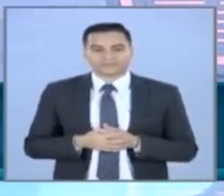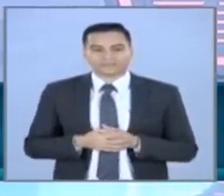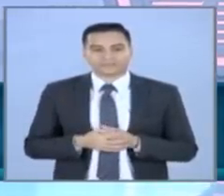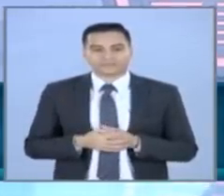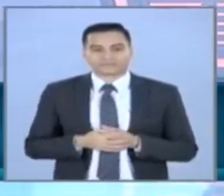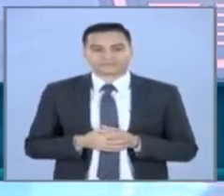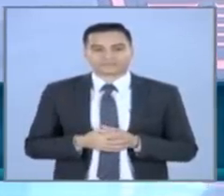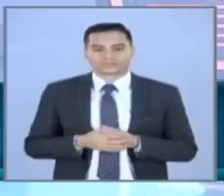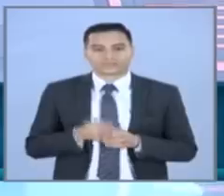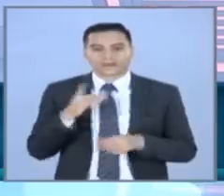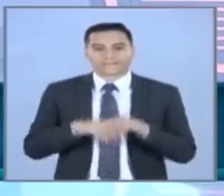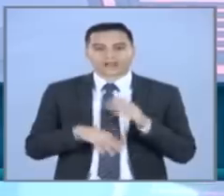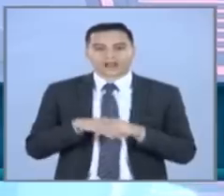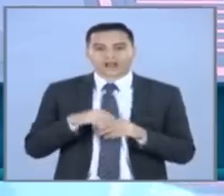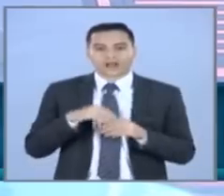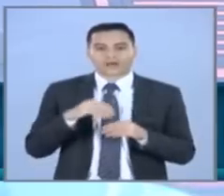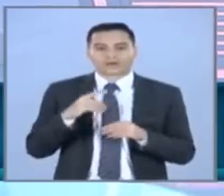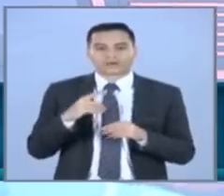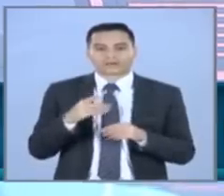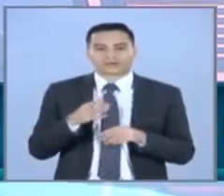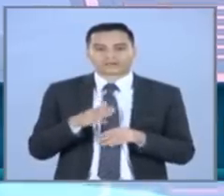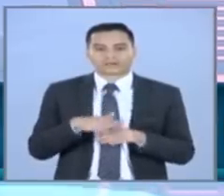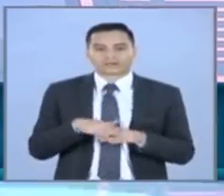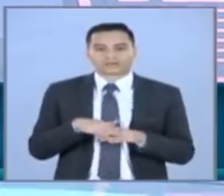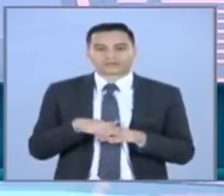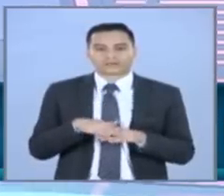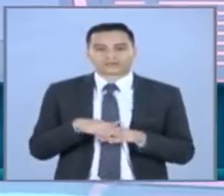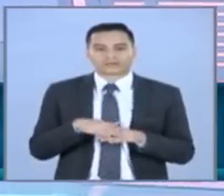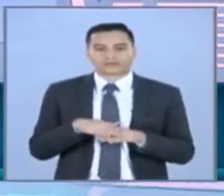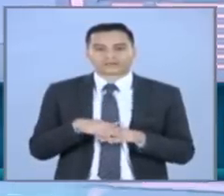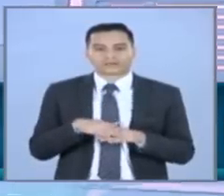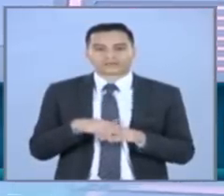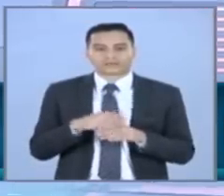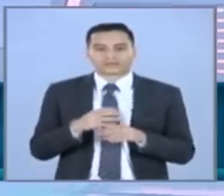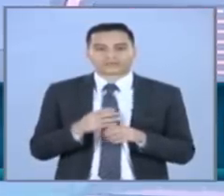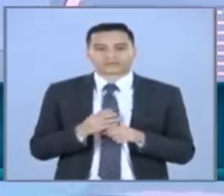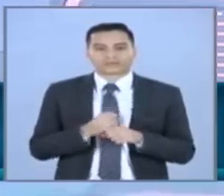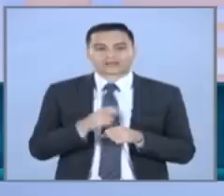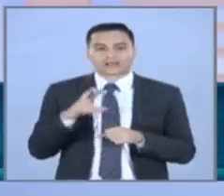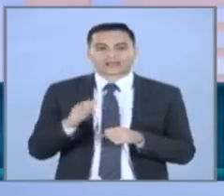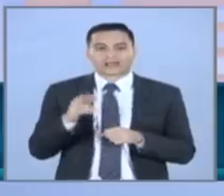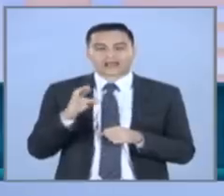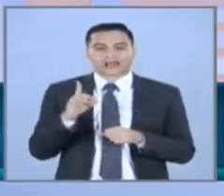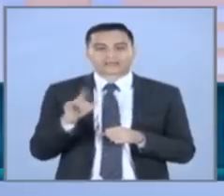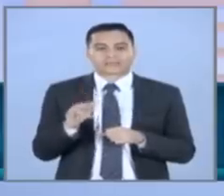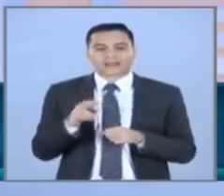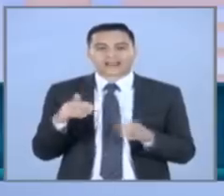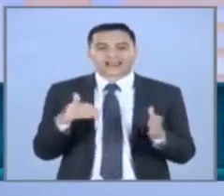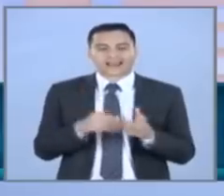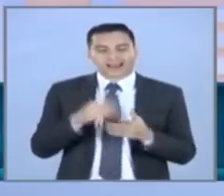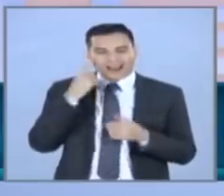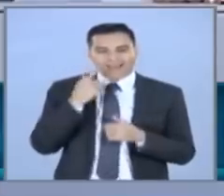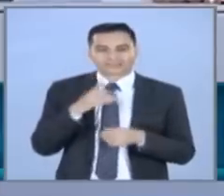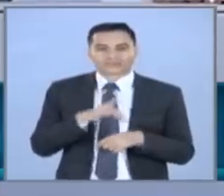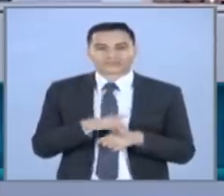كان بيحاول يحسب فيها قيمة ثابت الجاذبية. أخيرا هنسمع